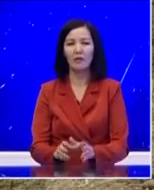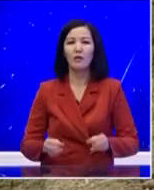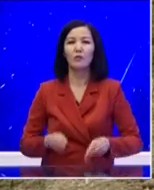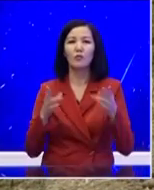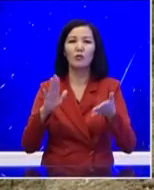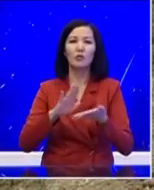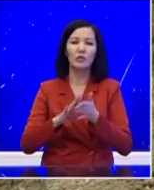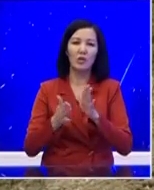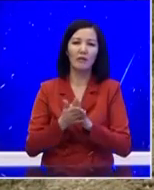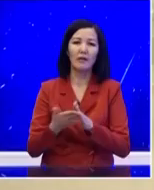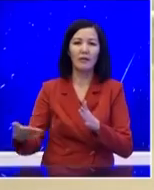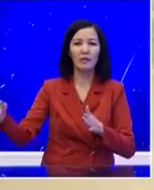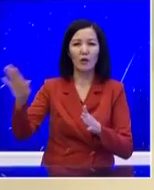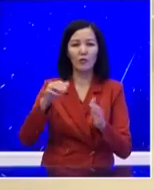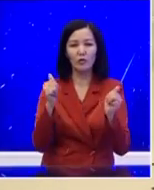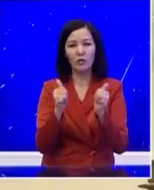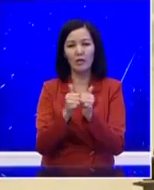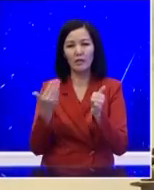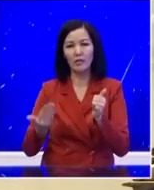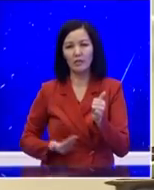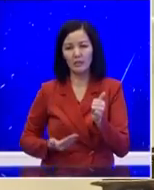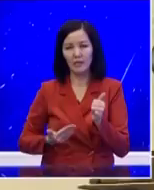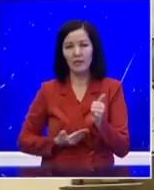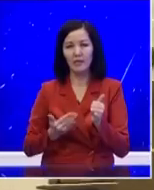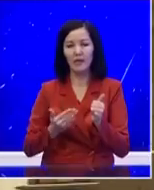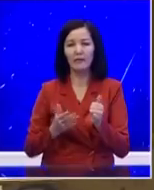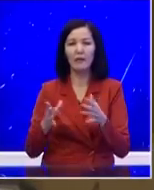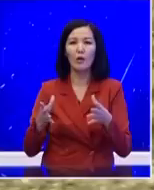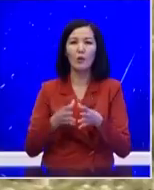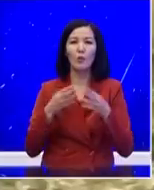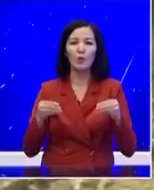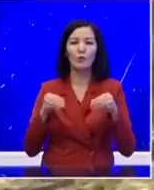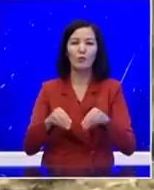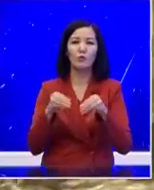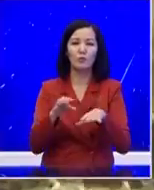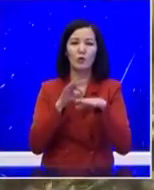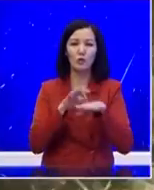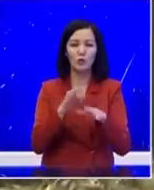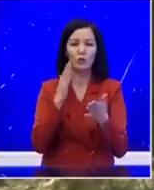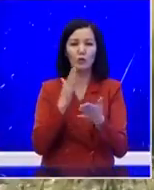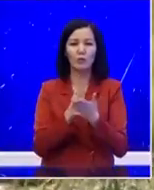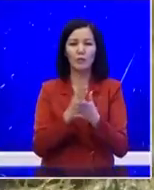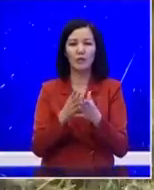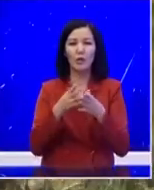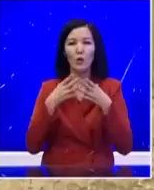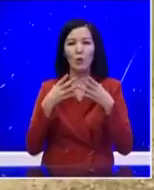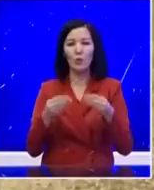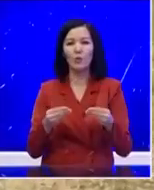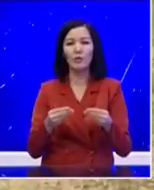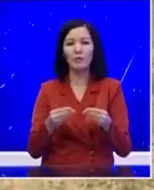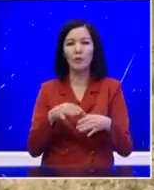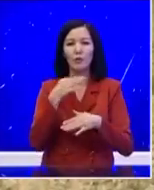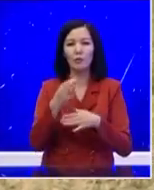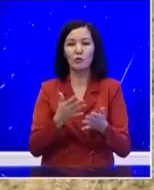деп хан тәңірі етегінде тіршілік тынып жатқан жоқ. Керісінше дала жұмыстары қызып жүріп жатыр. Көктемгі төгілген ащы тер күзгі